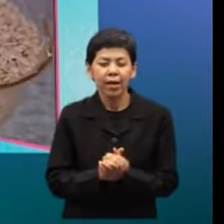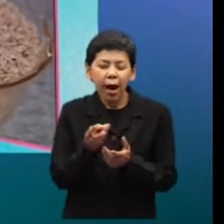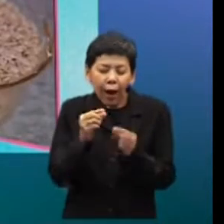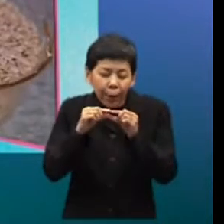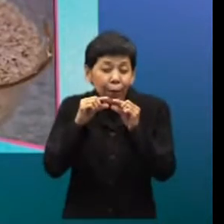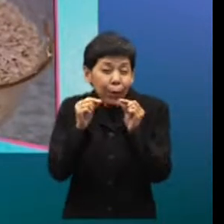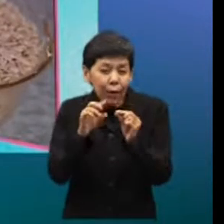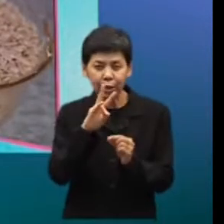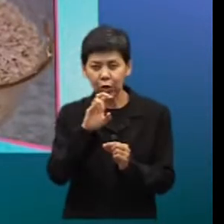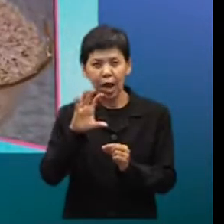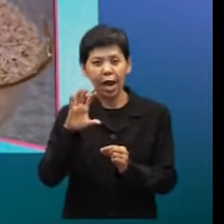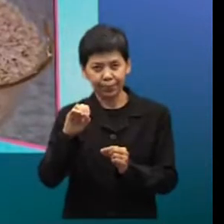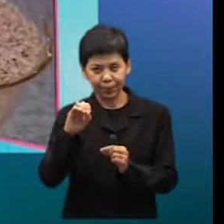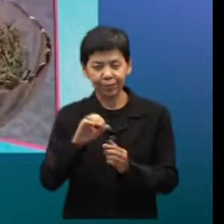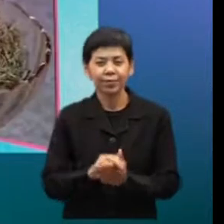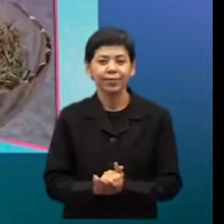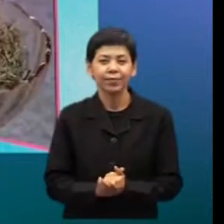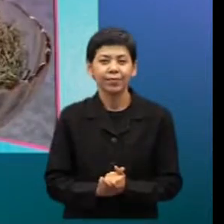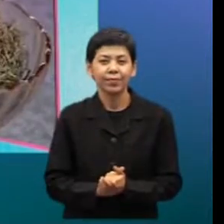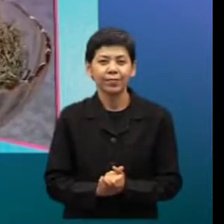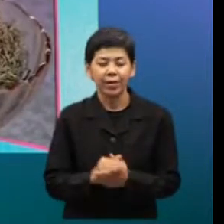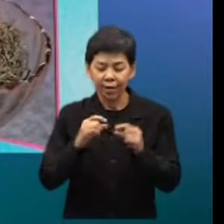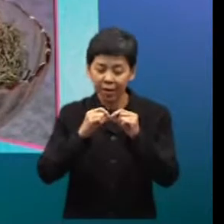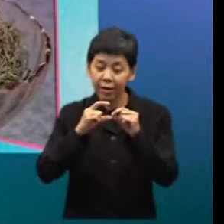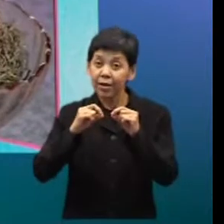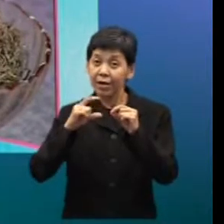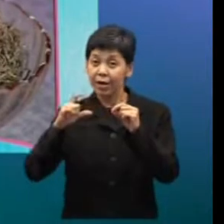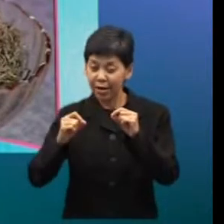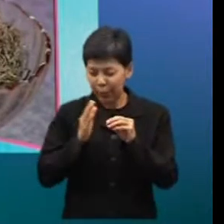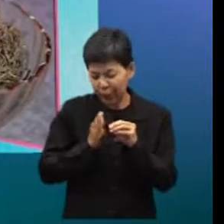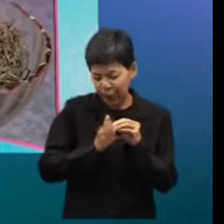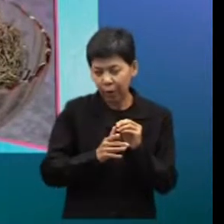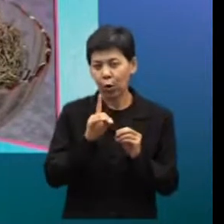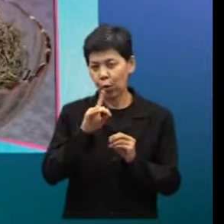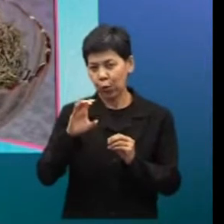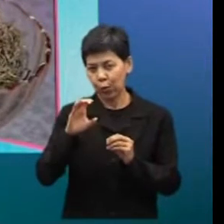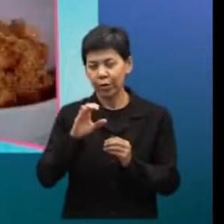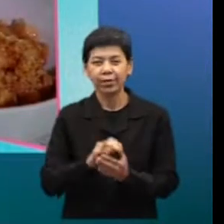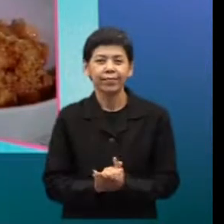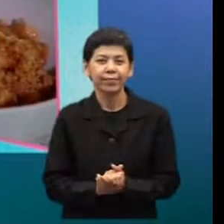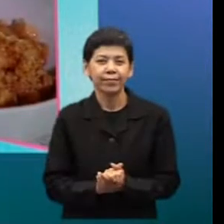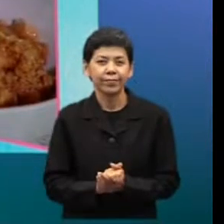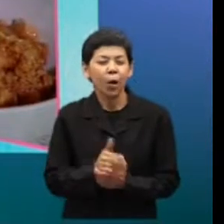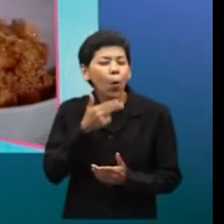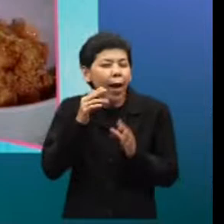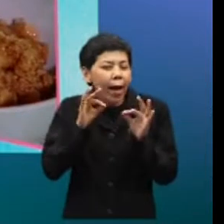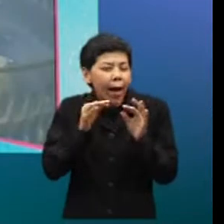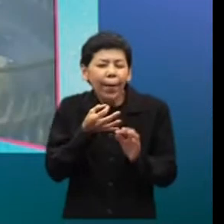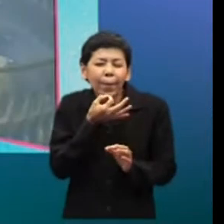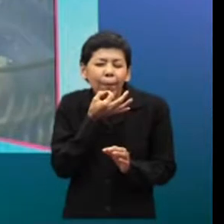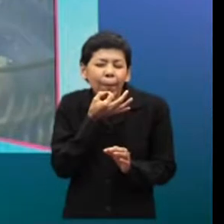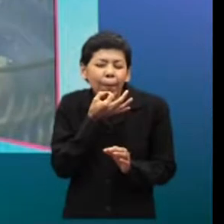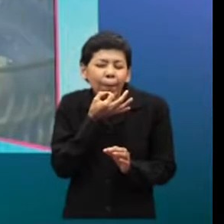ว750กรัมใบมะกรูดหั่นฝอย100กรัมน้ำตาลปี๊บและเกลือส